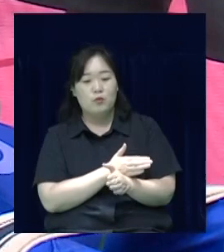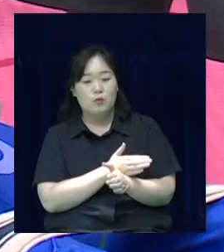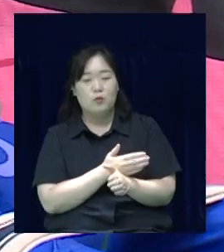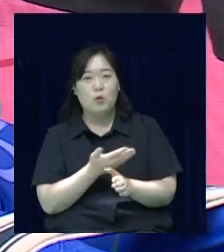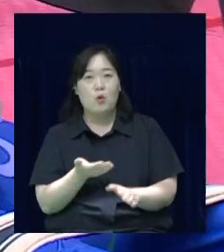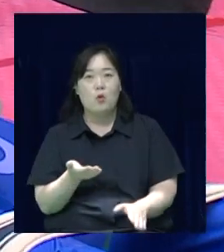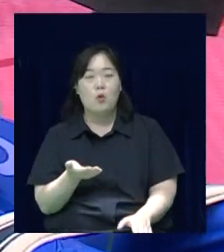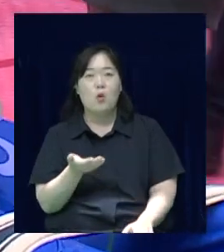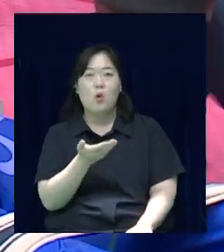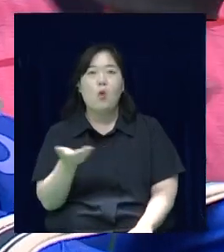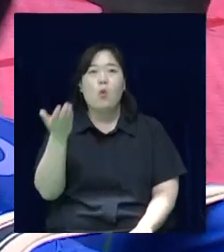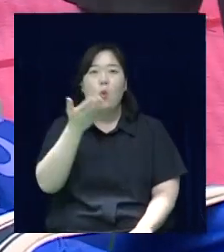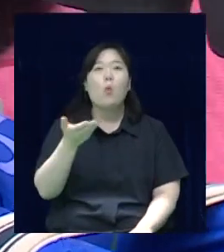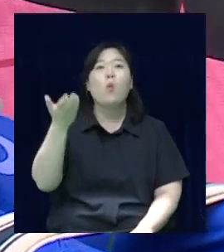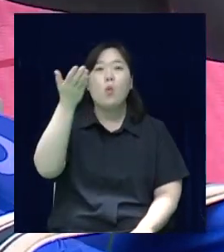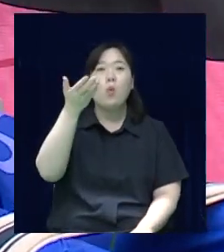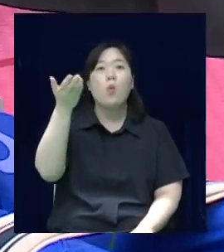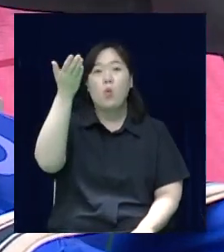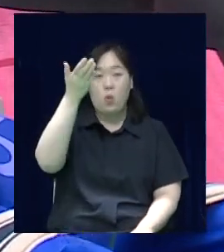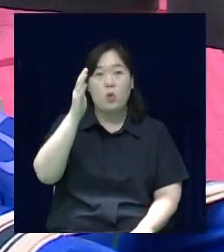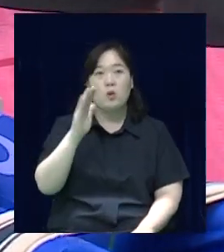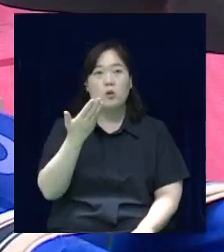높은 중량을 들게 되어 있습니다. 네.